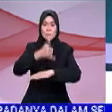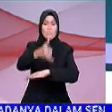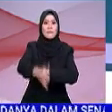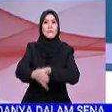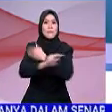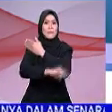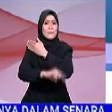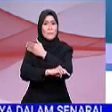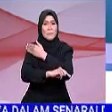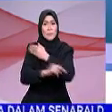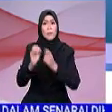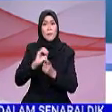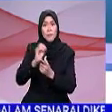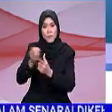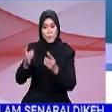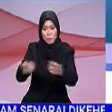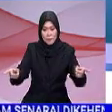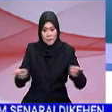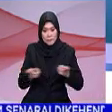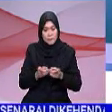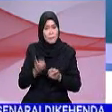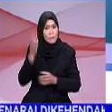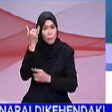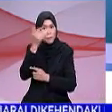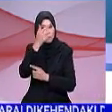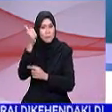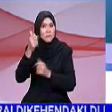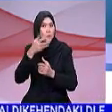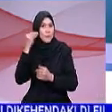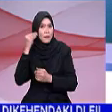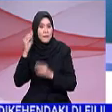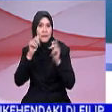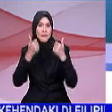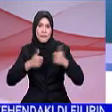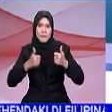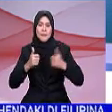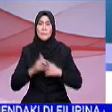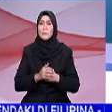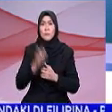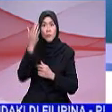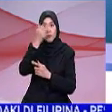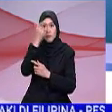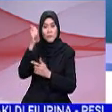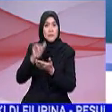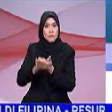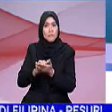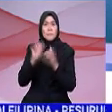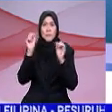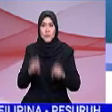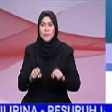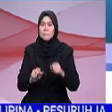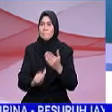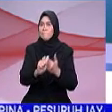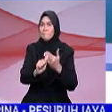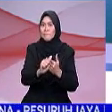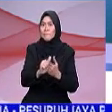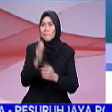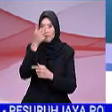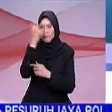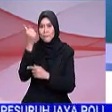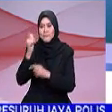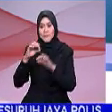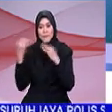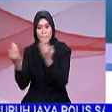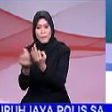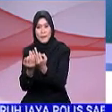rentas negeri atau daerah semata-mata untuk pulang beraya. Perbuatan tersebut dikhuatiri boleh mengundang pelbagai risiko bukan sahaja kepada